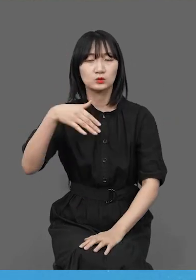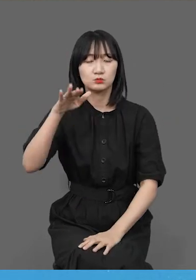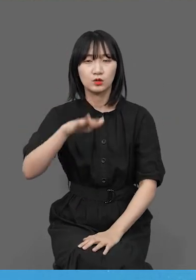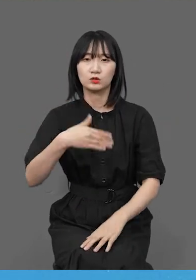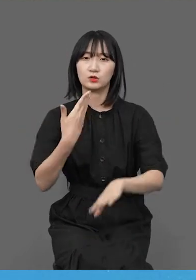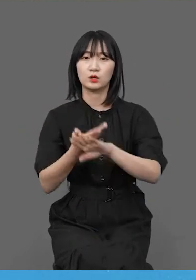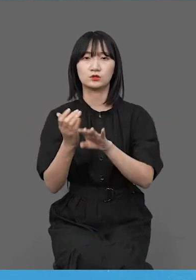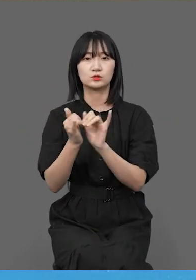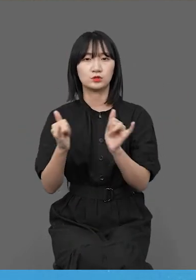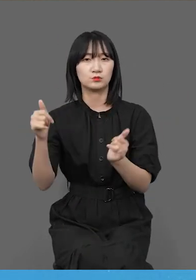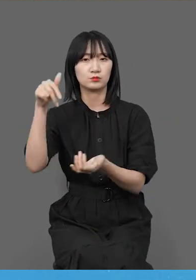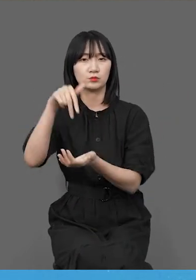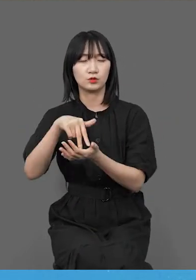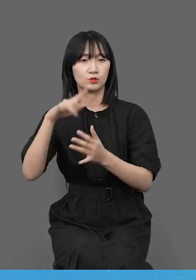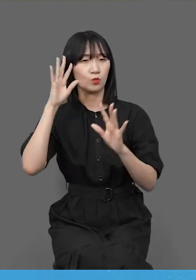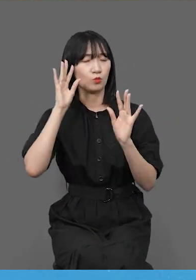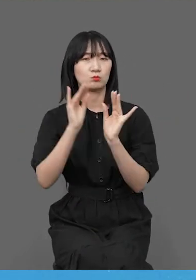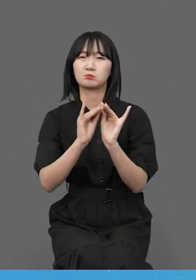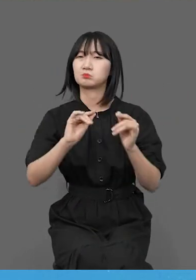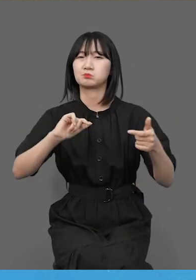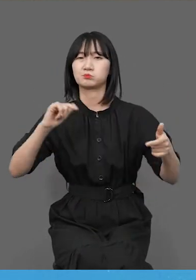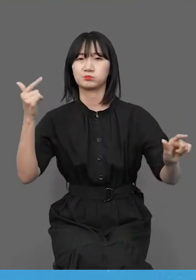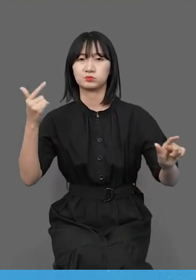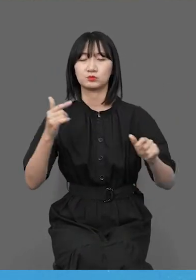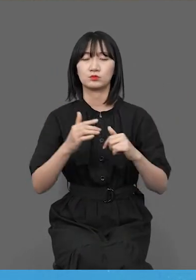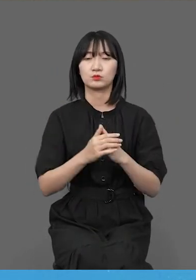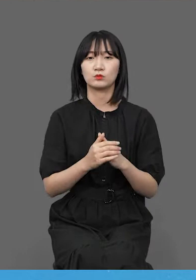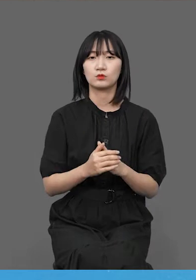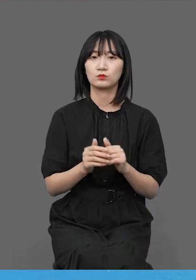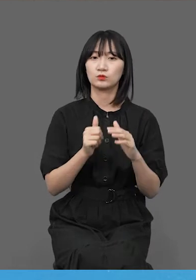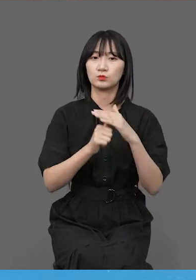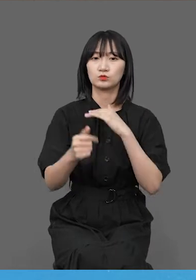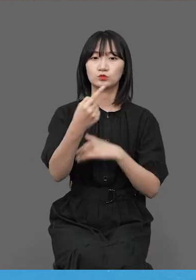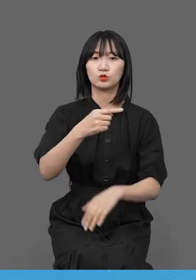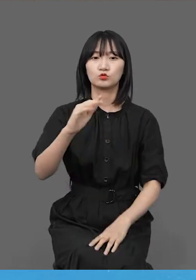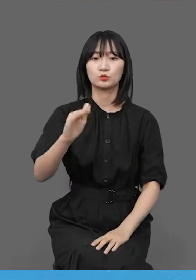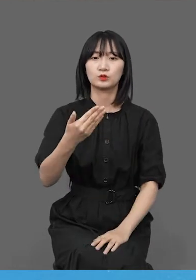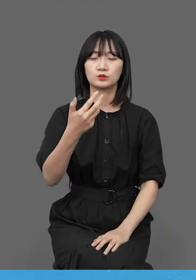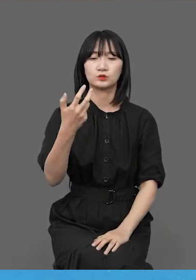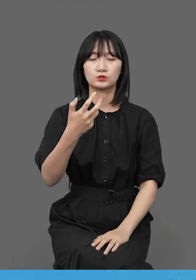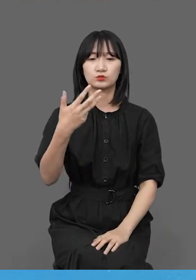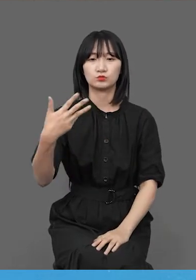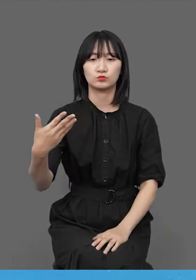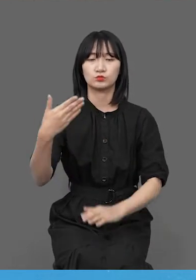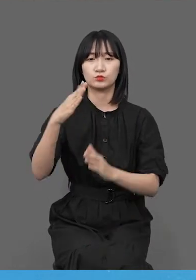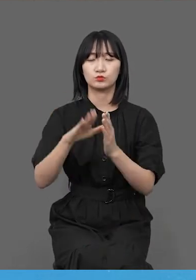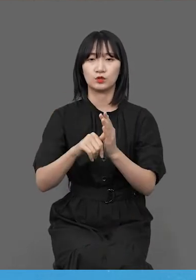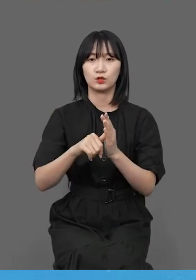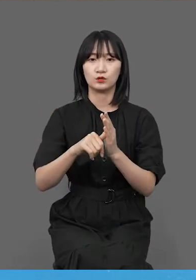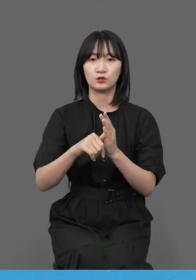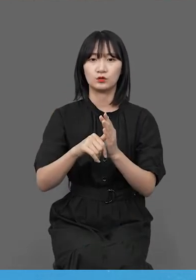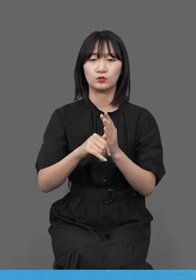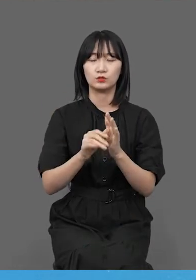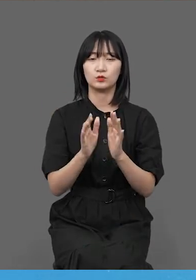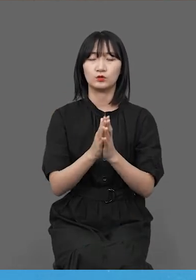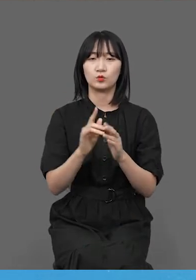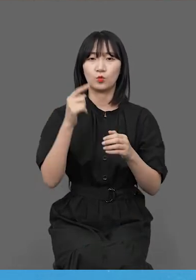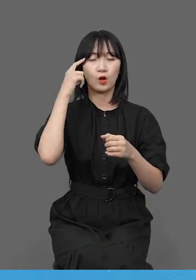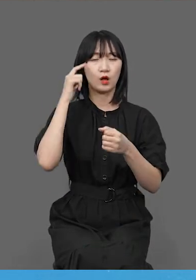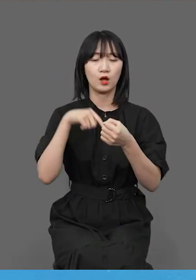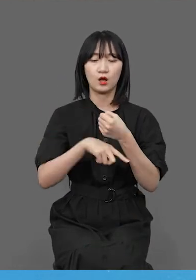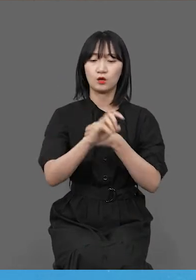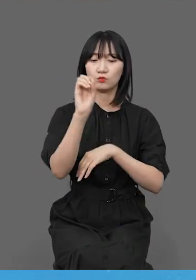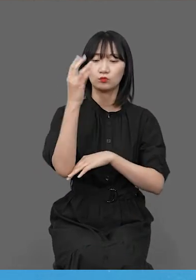학자들은 그거에 동의하지 않았습니다. 대표적으로 1979년에 사이언스지와 또 네이처 이